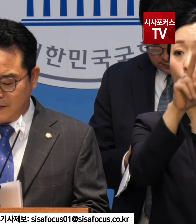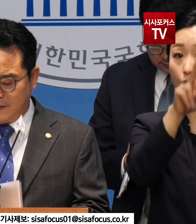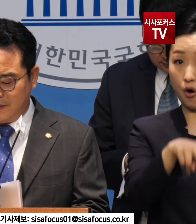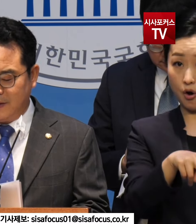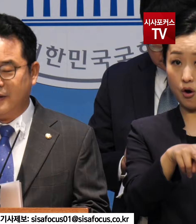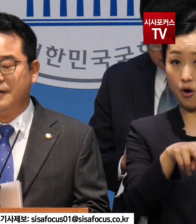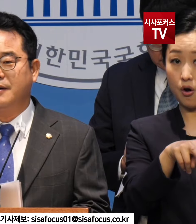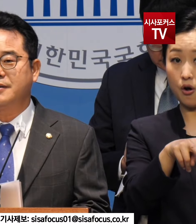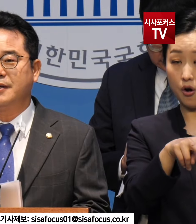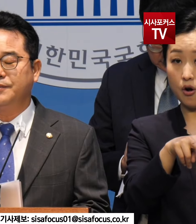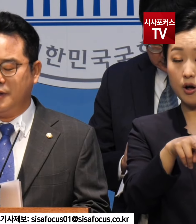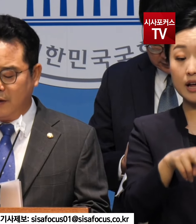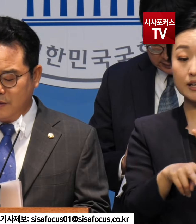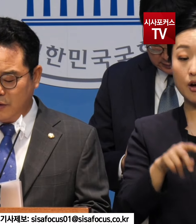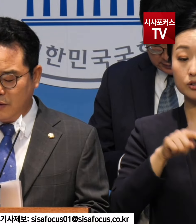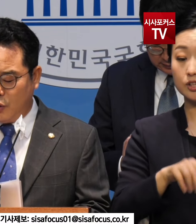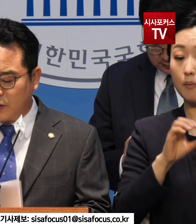7달러에서